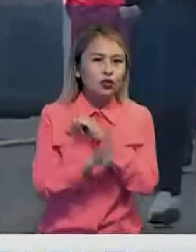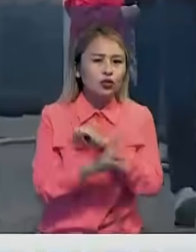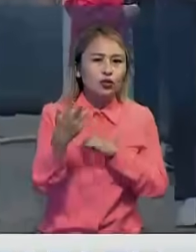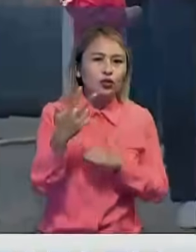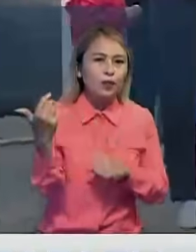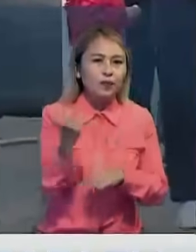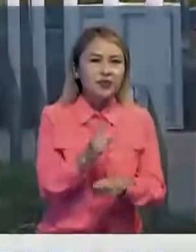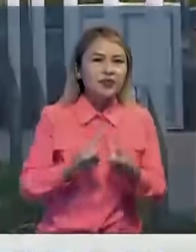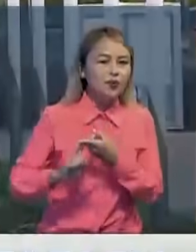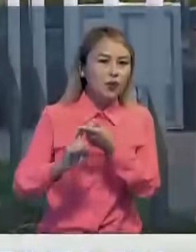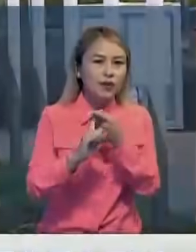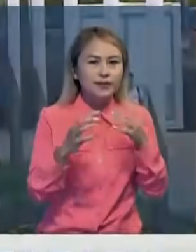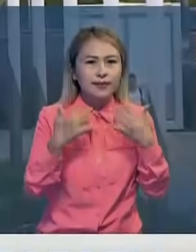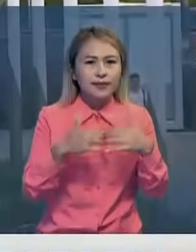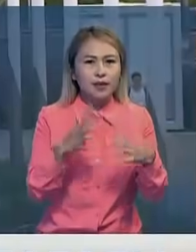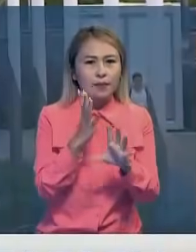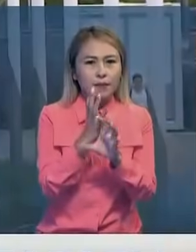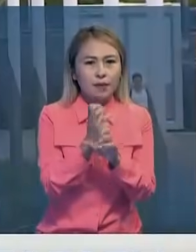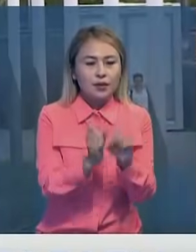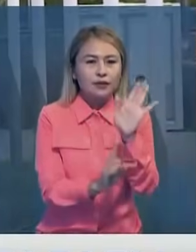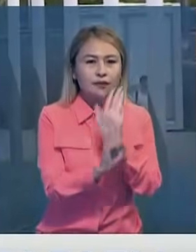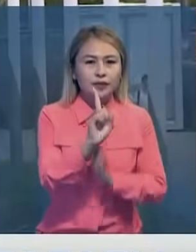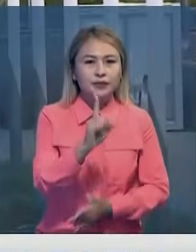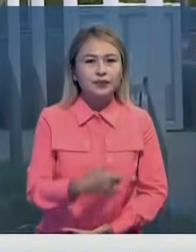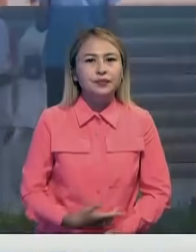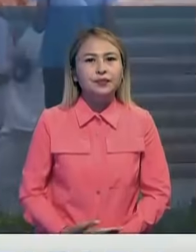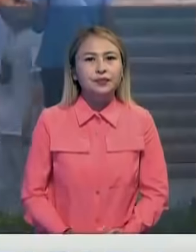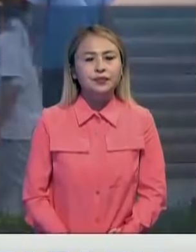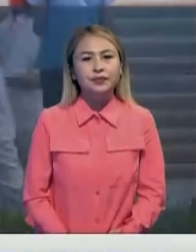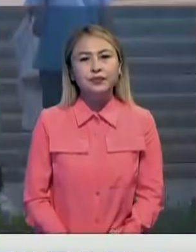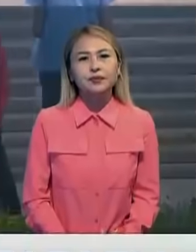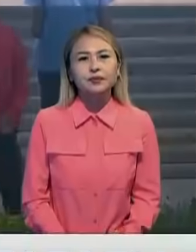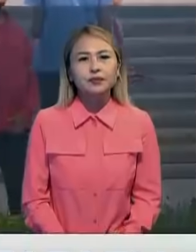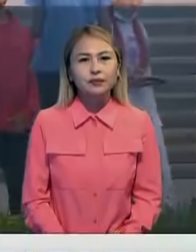3 аптада вирус жұқтырғандар саны азая бастағаны байқалады.